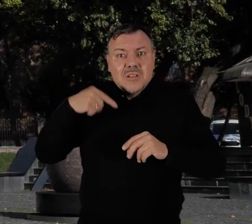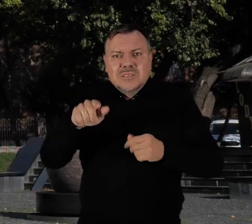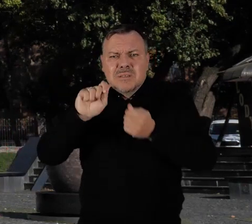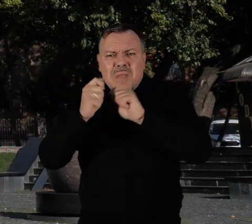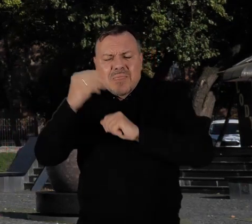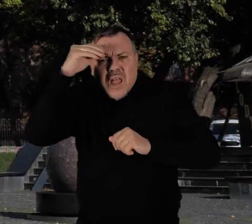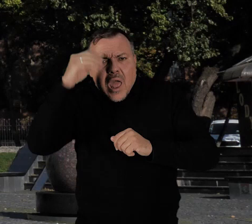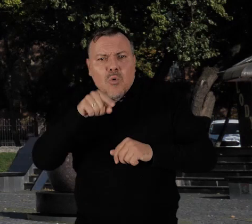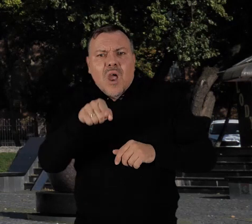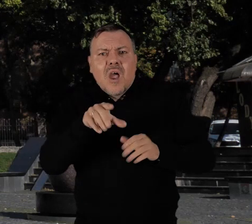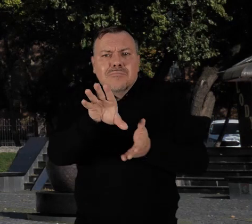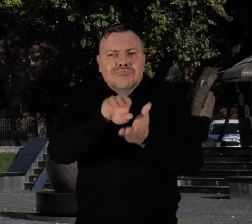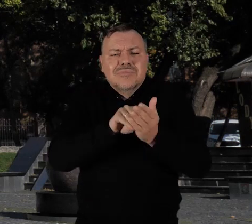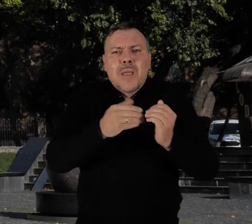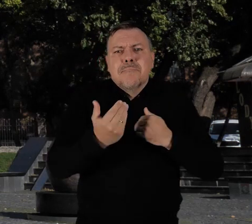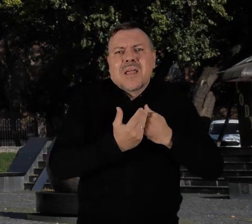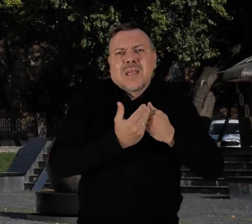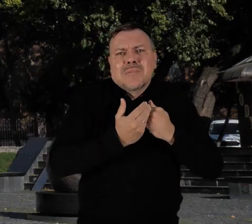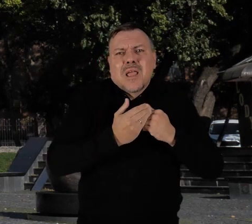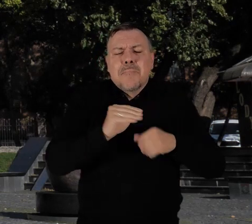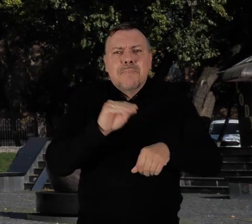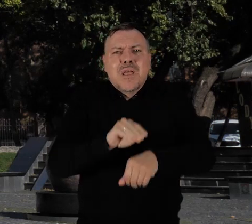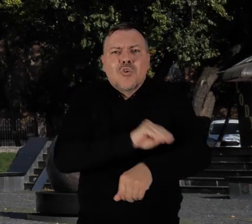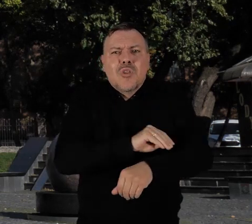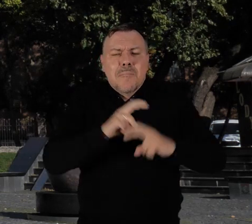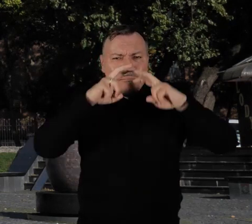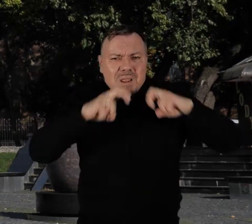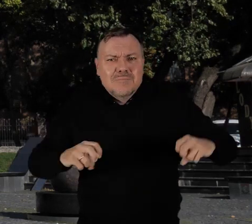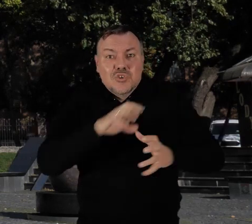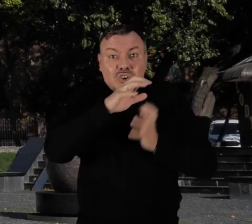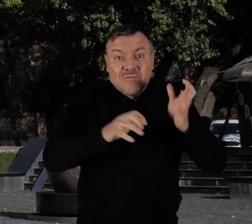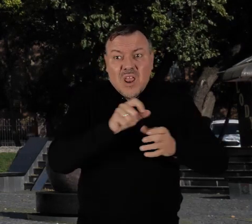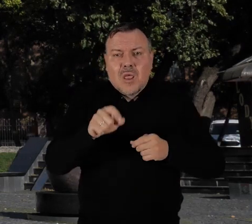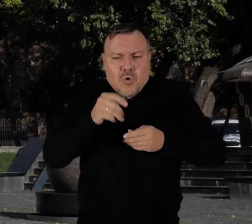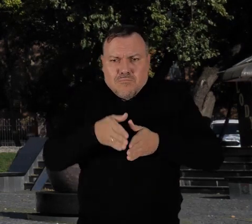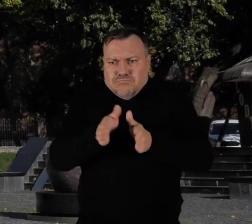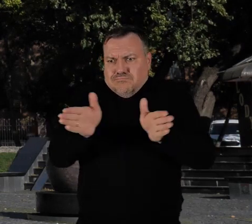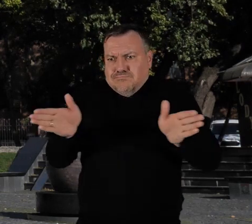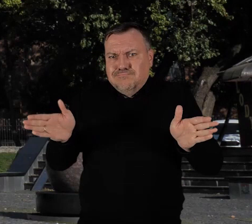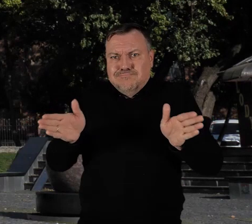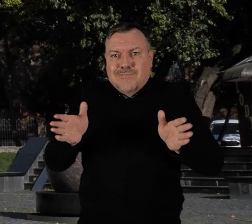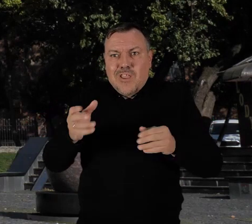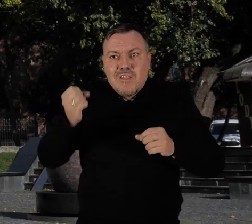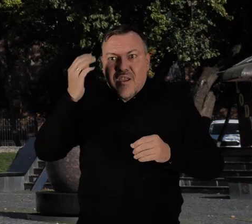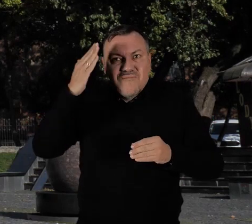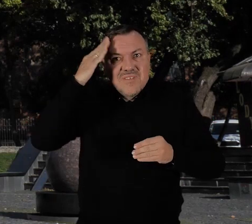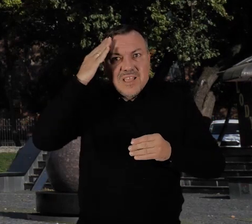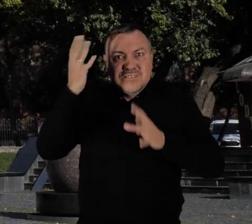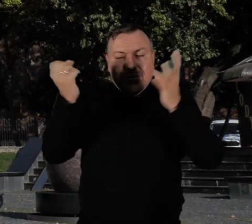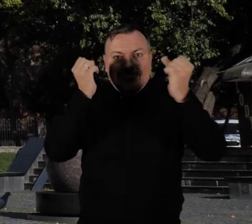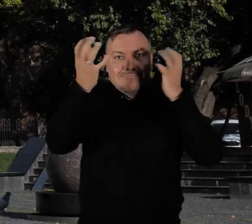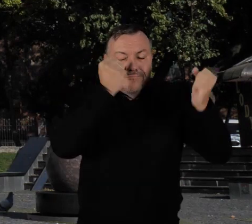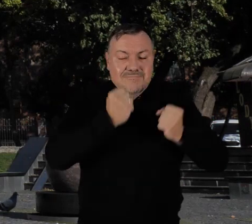wypracowaniem matematyczno-empirycznej metody badania świata w jeszcze większym stopniu odsubiektywizowało proces uzyskiwania